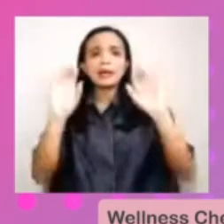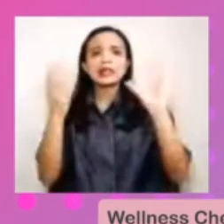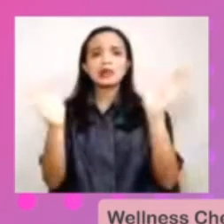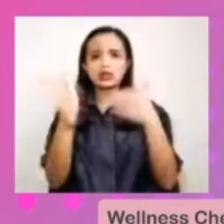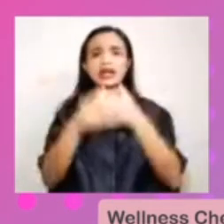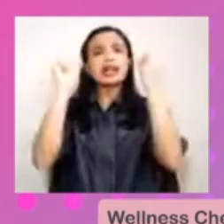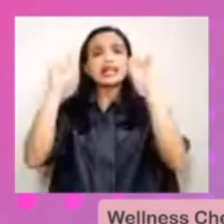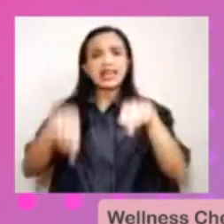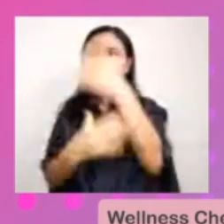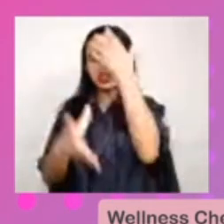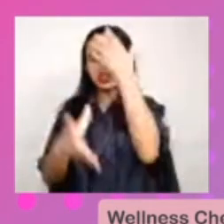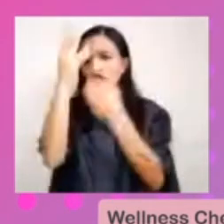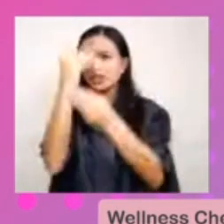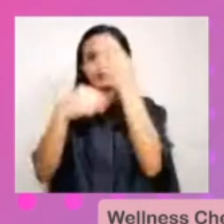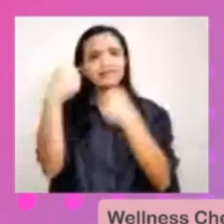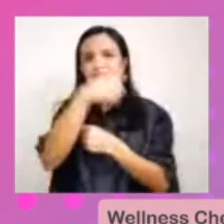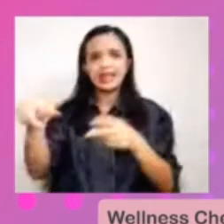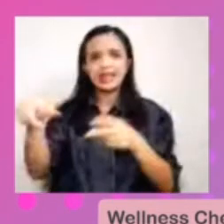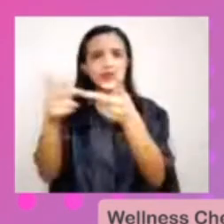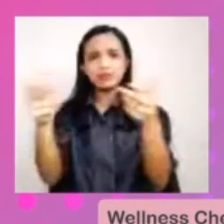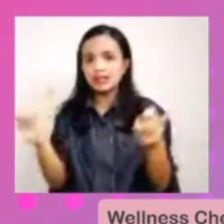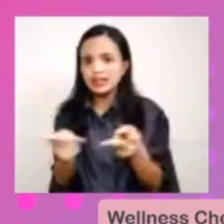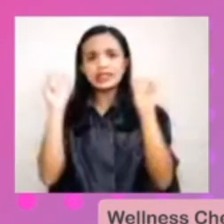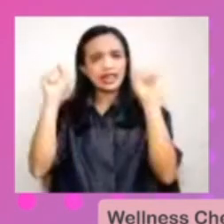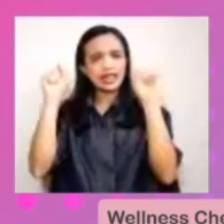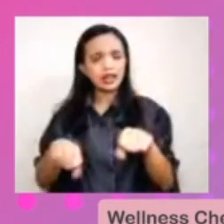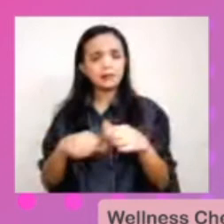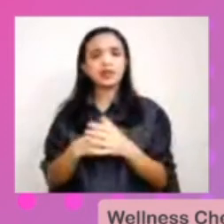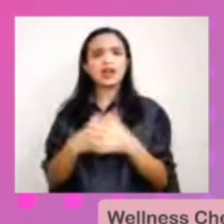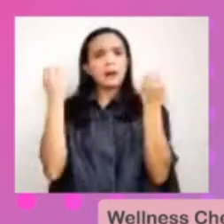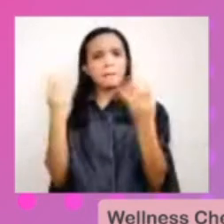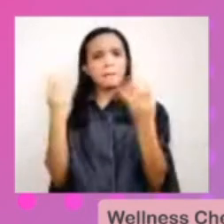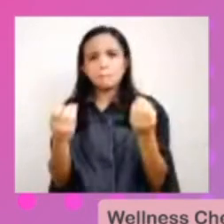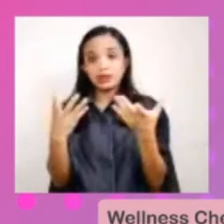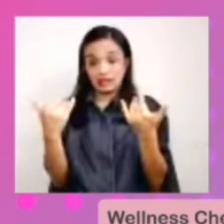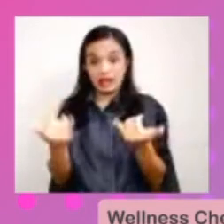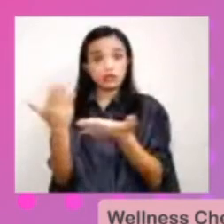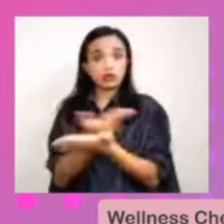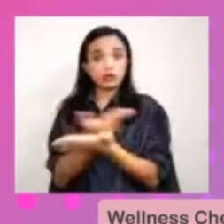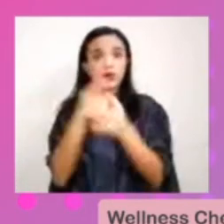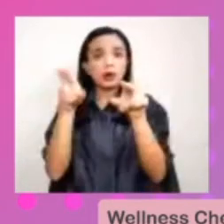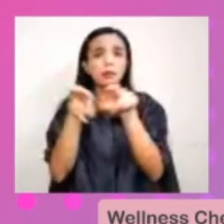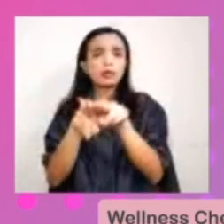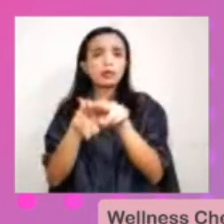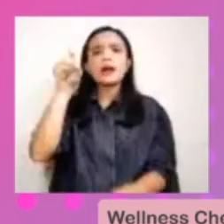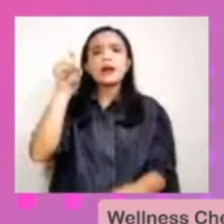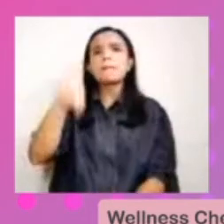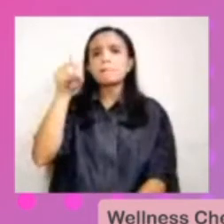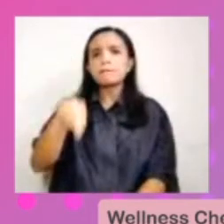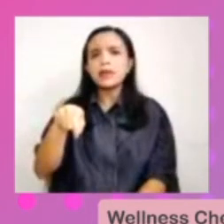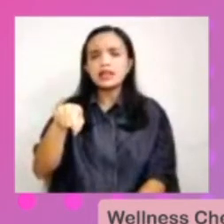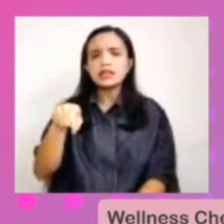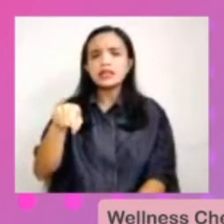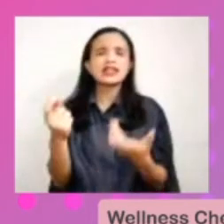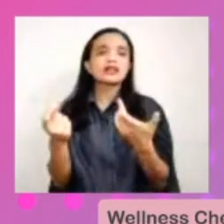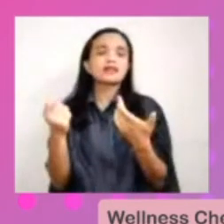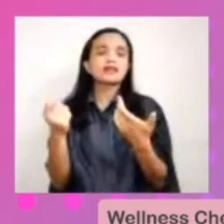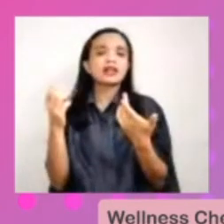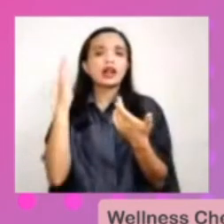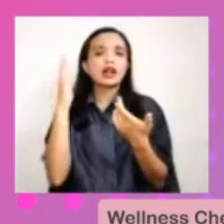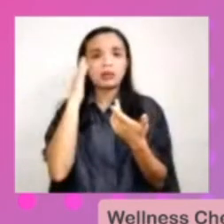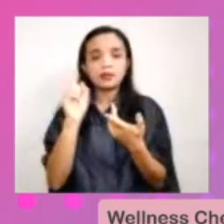work with their parents, no, collaboration with parents and guardian. Kasi po, yung learning naman, hindi naman po talaga ito nangyayari lang